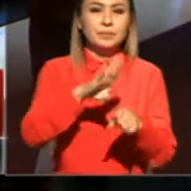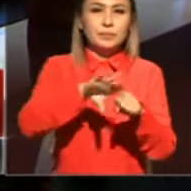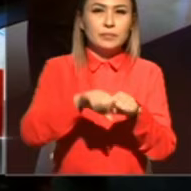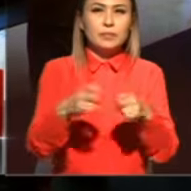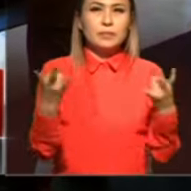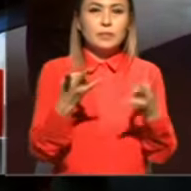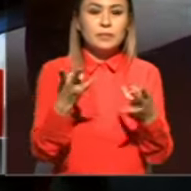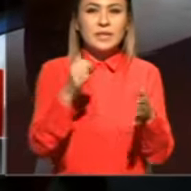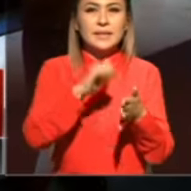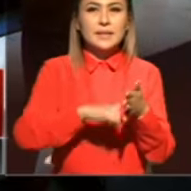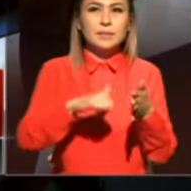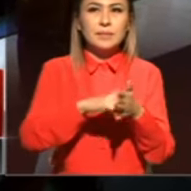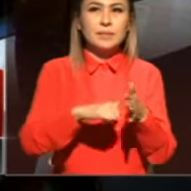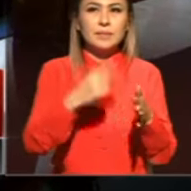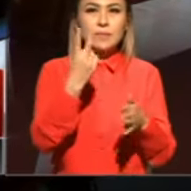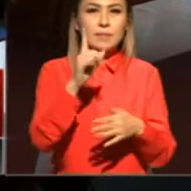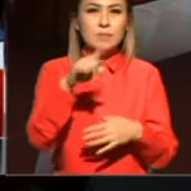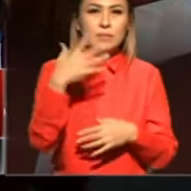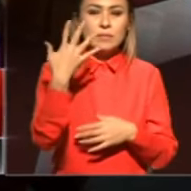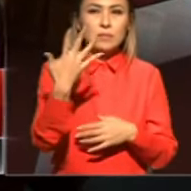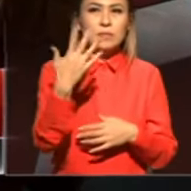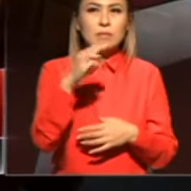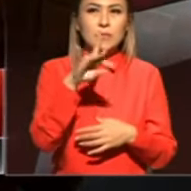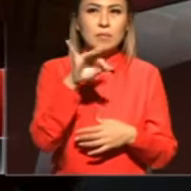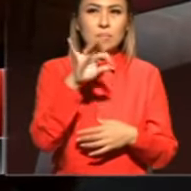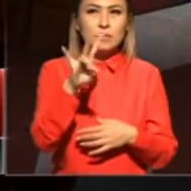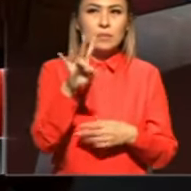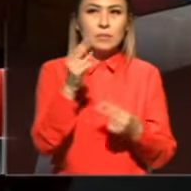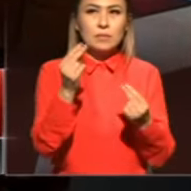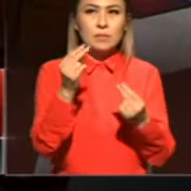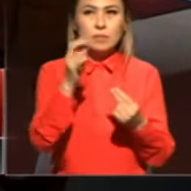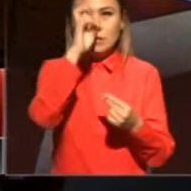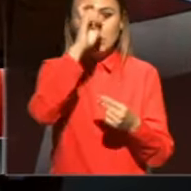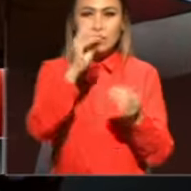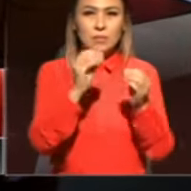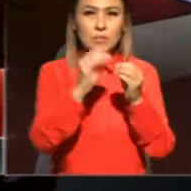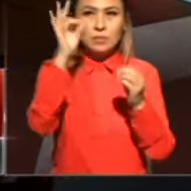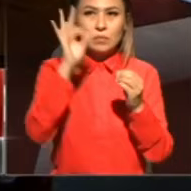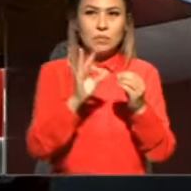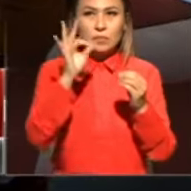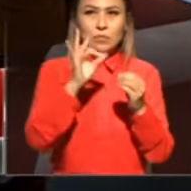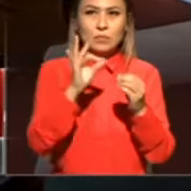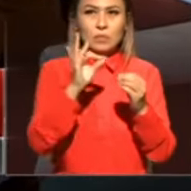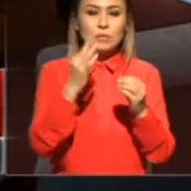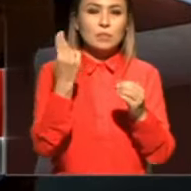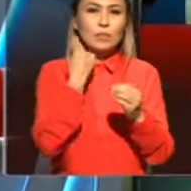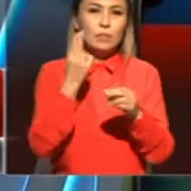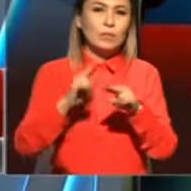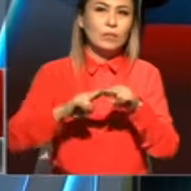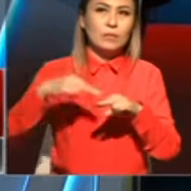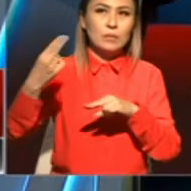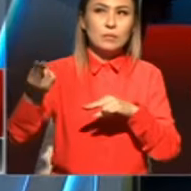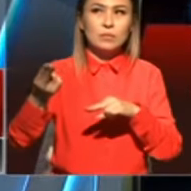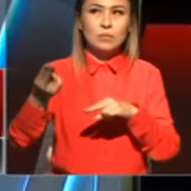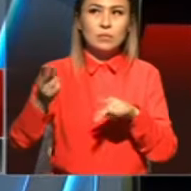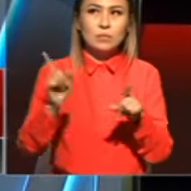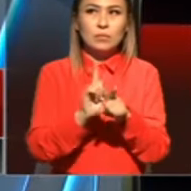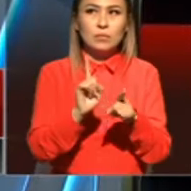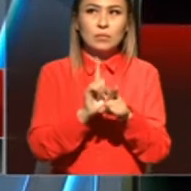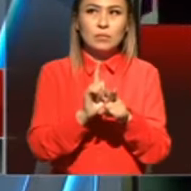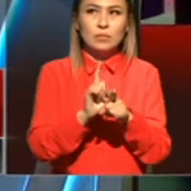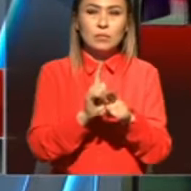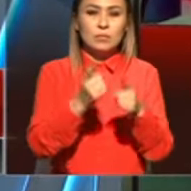Неге? Себебі жаңа айтып отыр ғой, 2,5 триллион ақша бюджеттің 10% қарызды қайтаруға кетіп жатыр. Ол